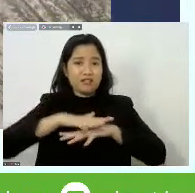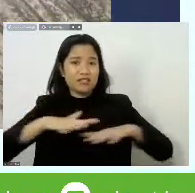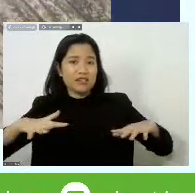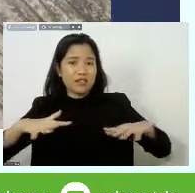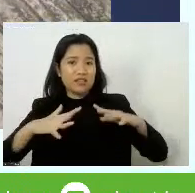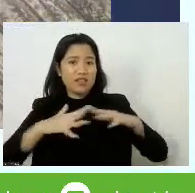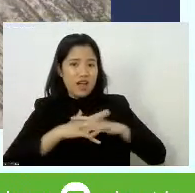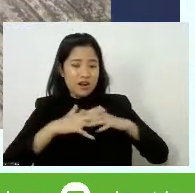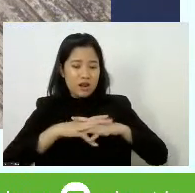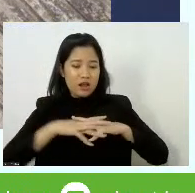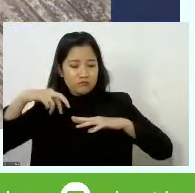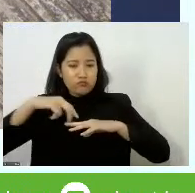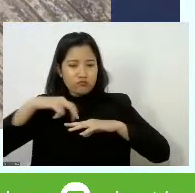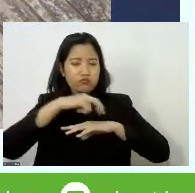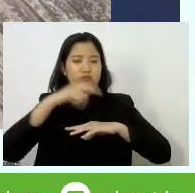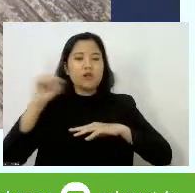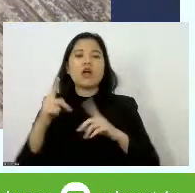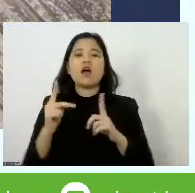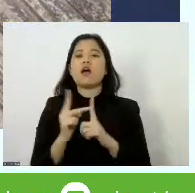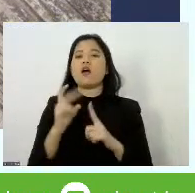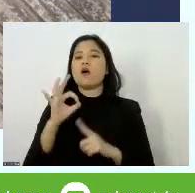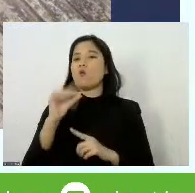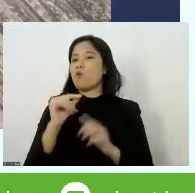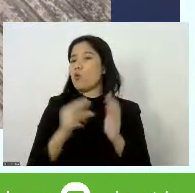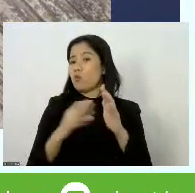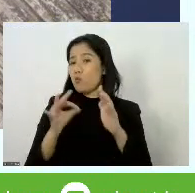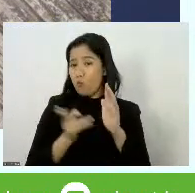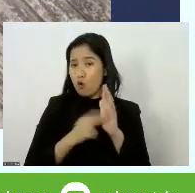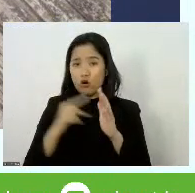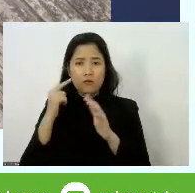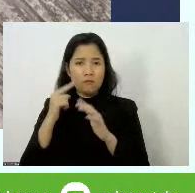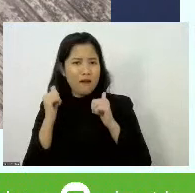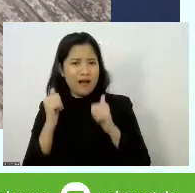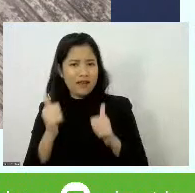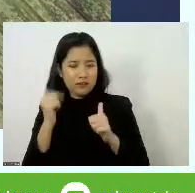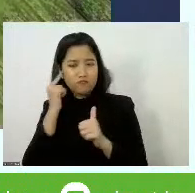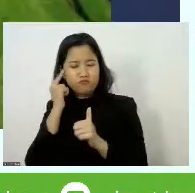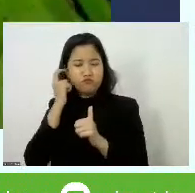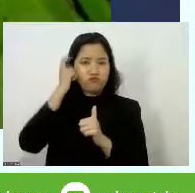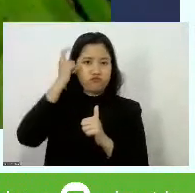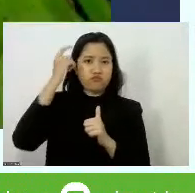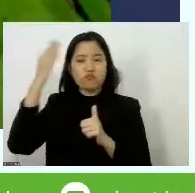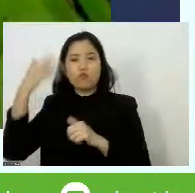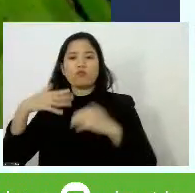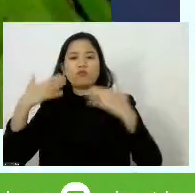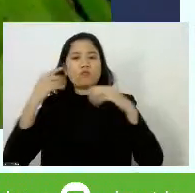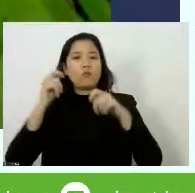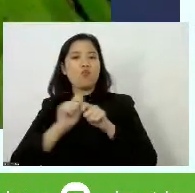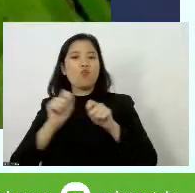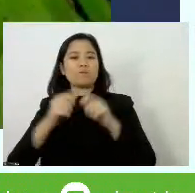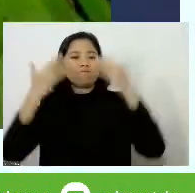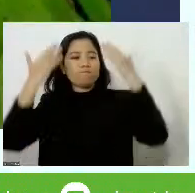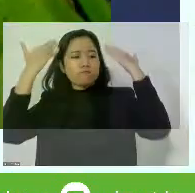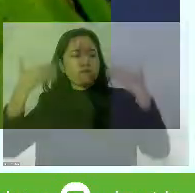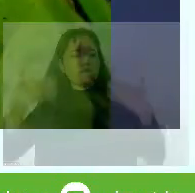hormon-hormon yang baik jadi memang punya efek yang sangat menenangkan dan emang apa ya Efek itu